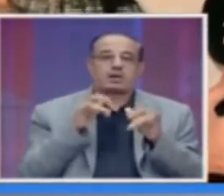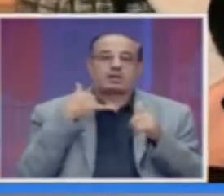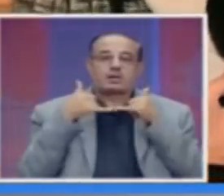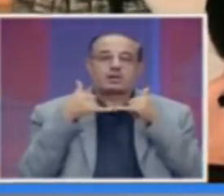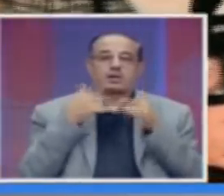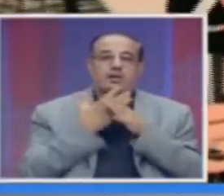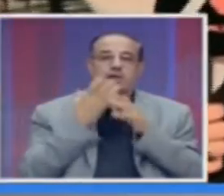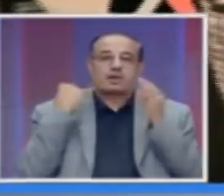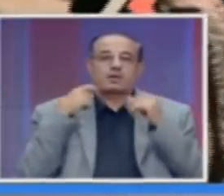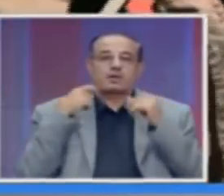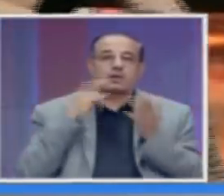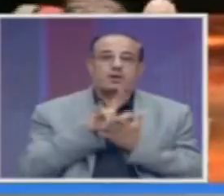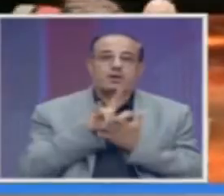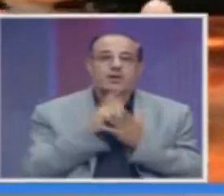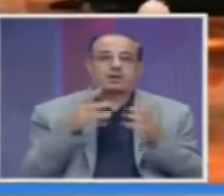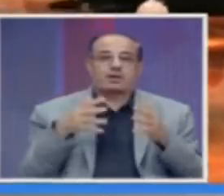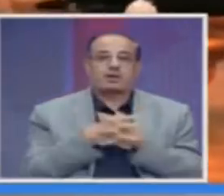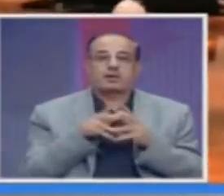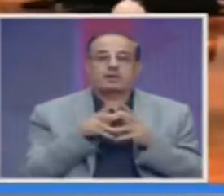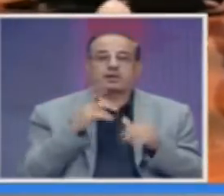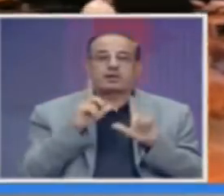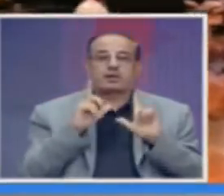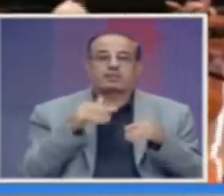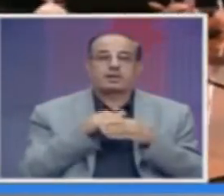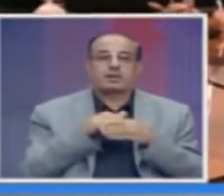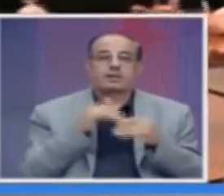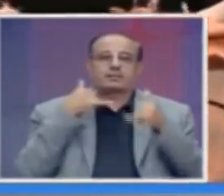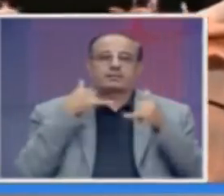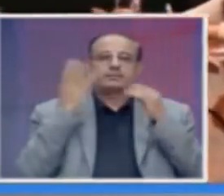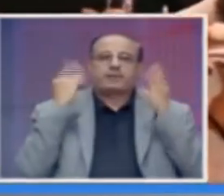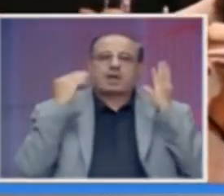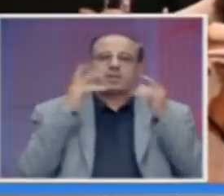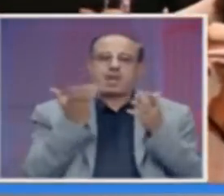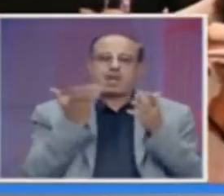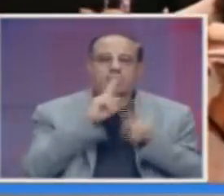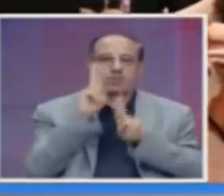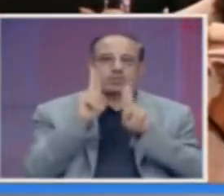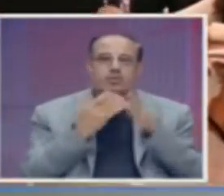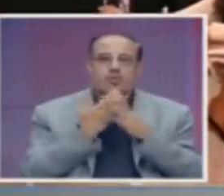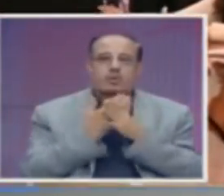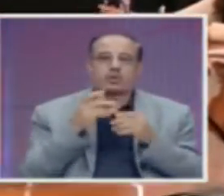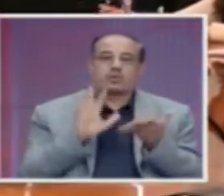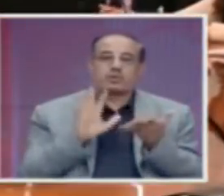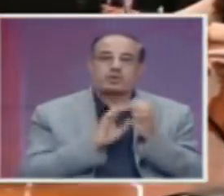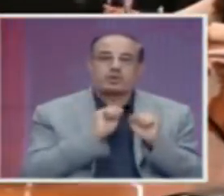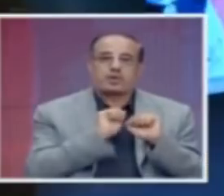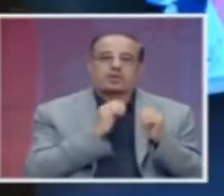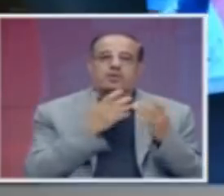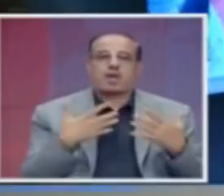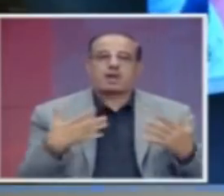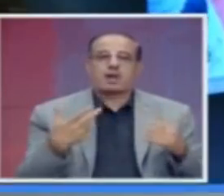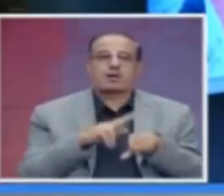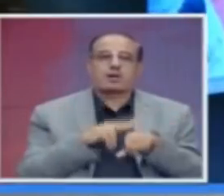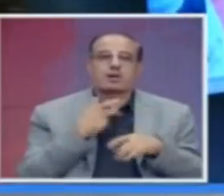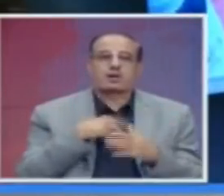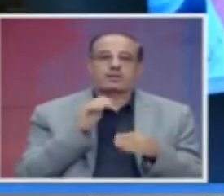العمليات هذه لوزارة الهجرة بالتعاون مع الهيئة الوطنية للانتخابات للرد على تساؤلاتهم وتذليل أي عقبات قد تواجههم